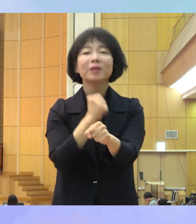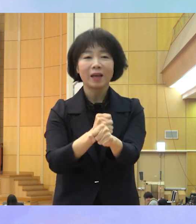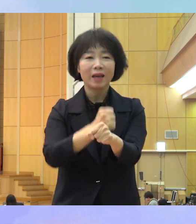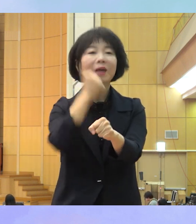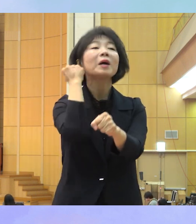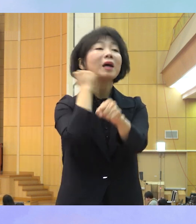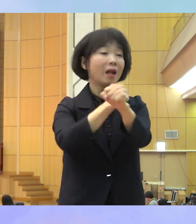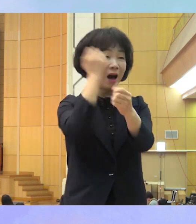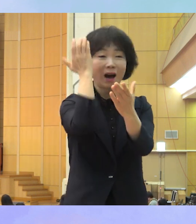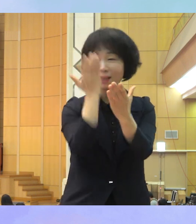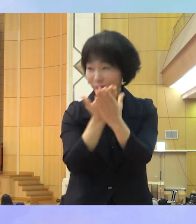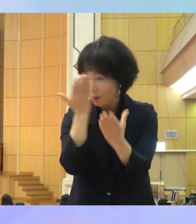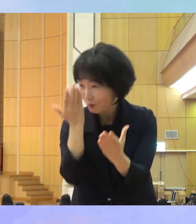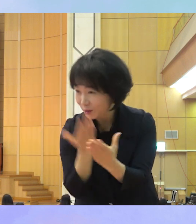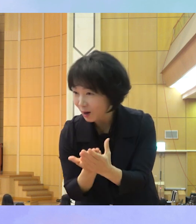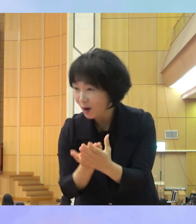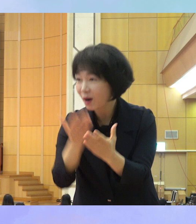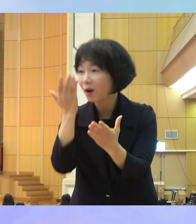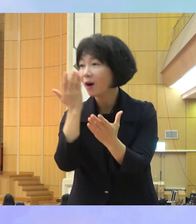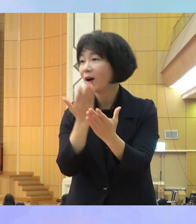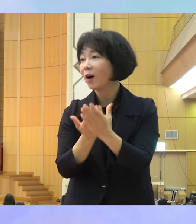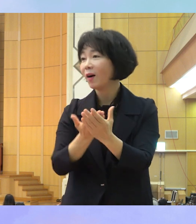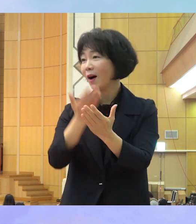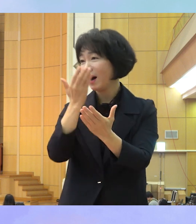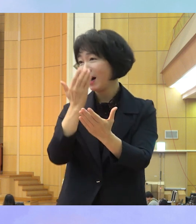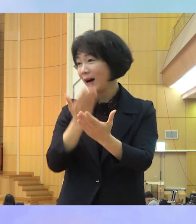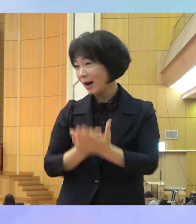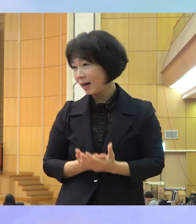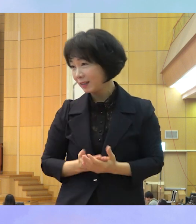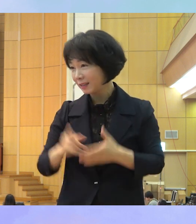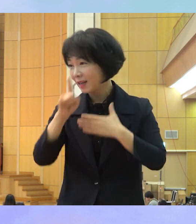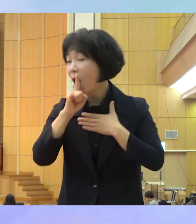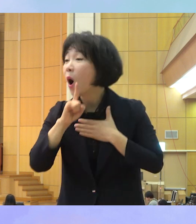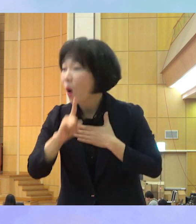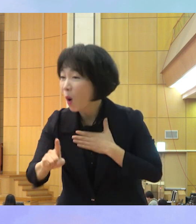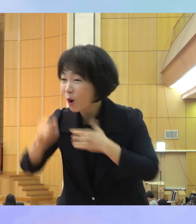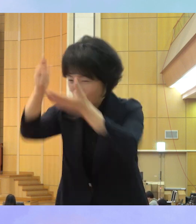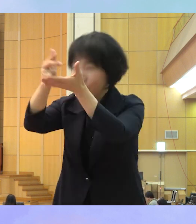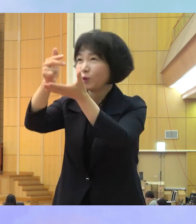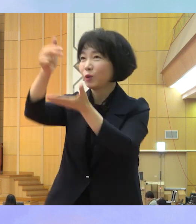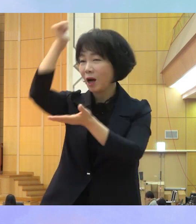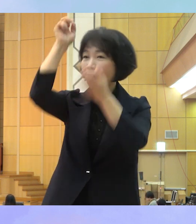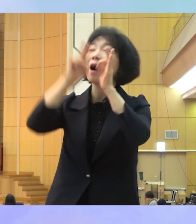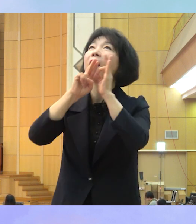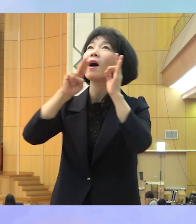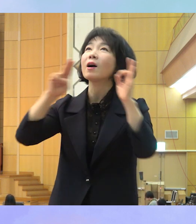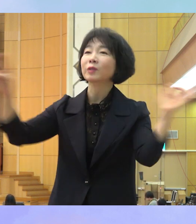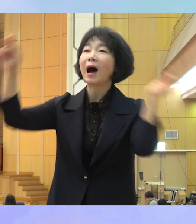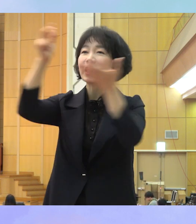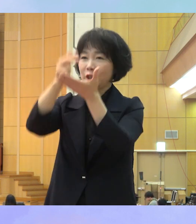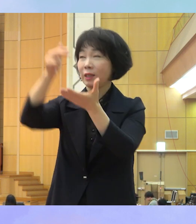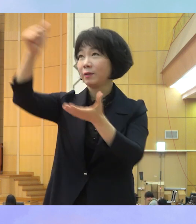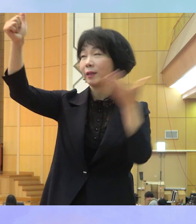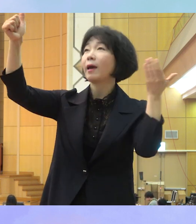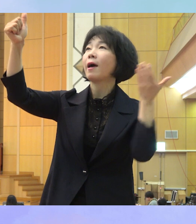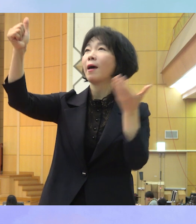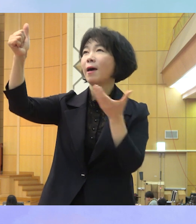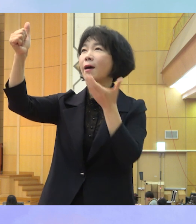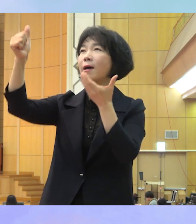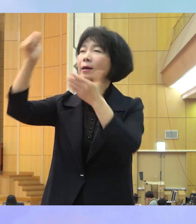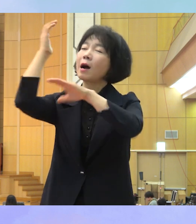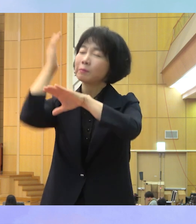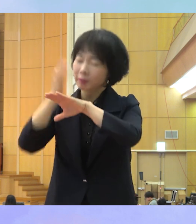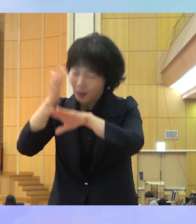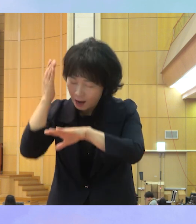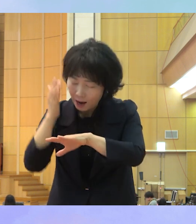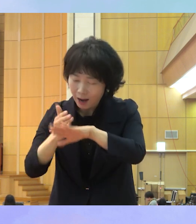떠나지 않게. 찬양합니다. 오 주여, 당신께 오 주여,